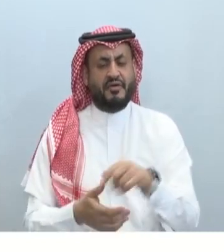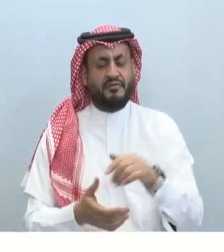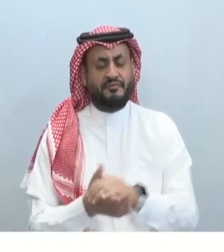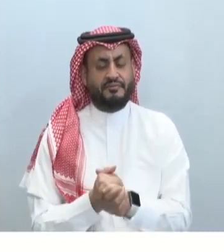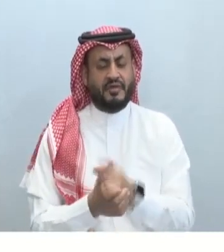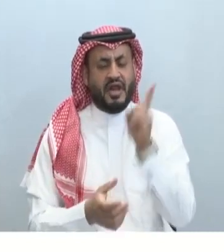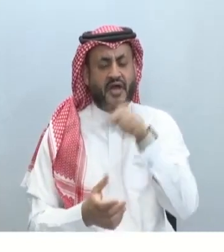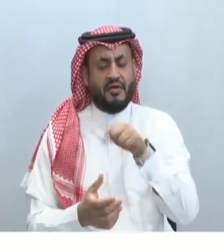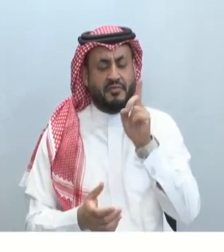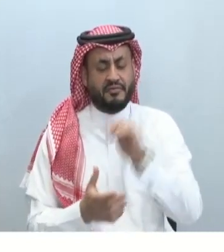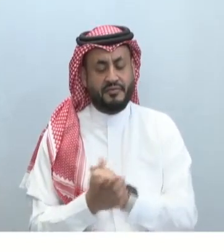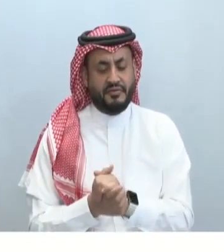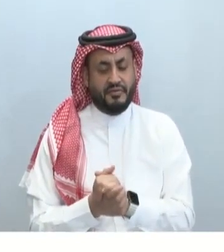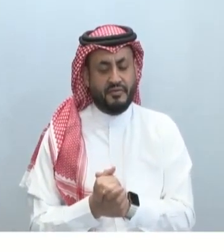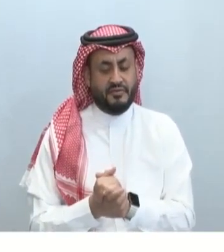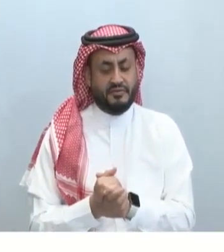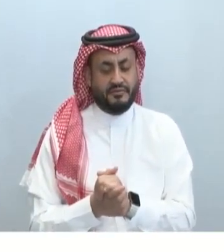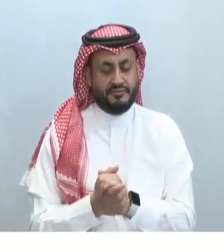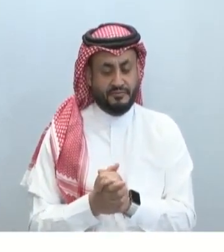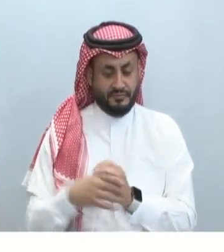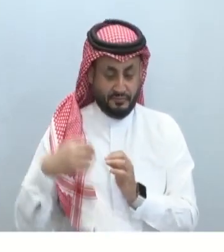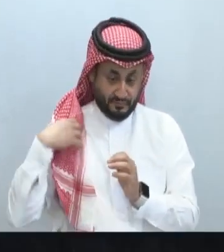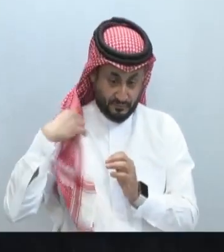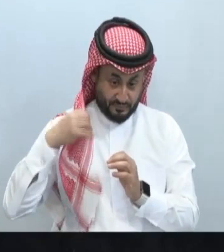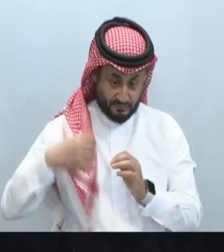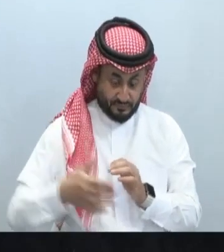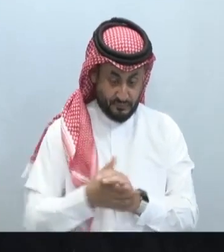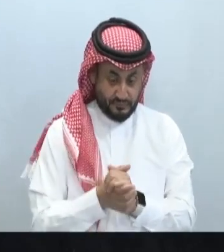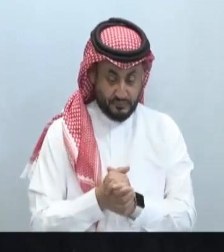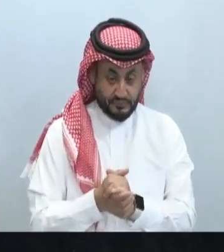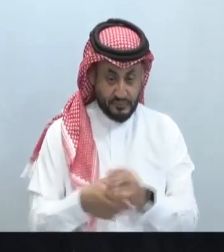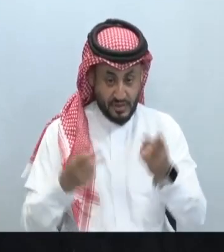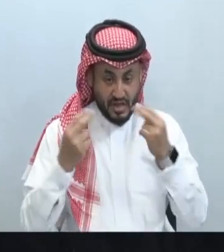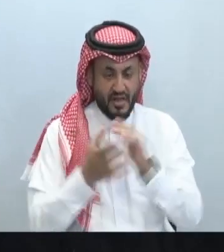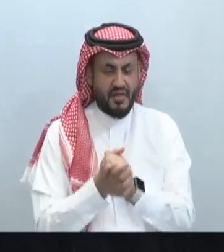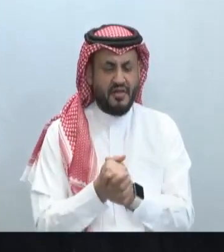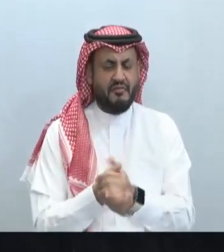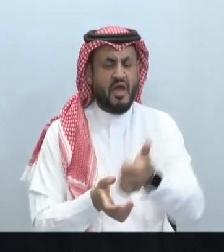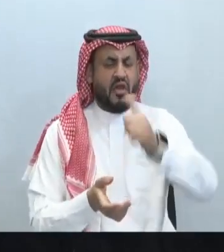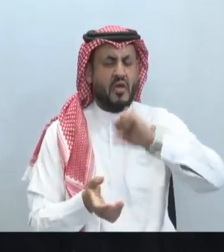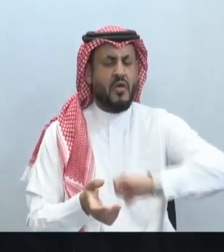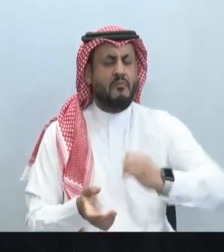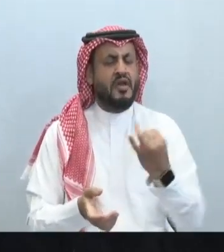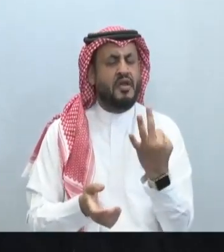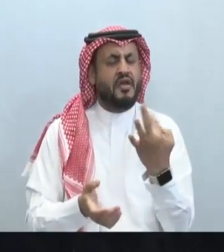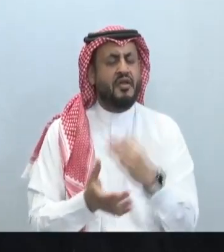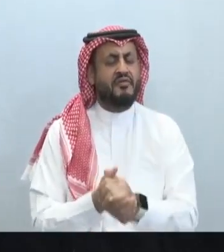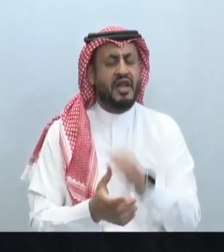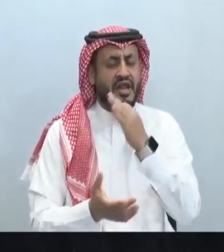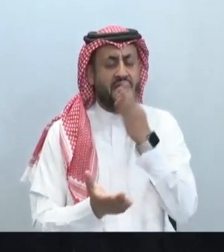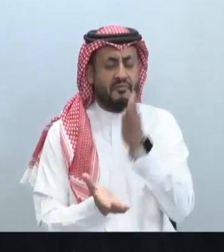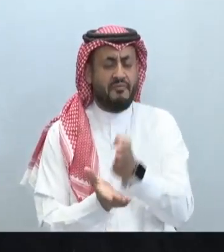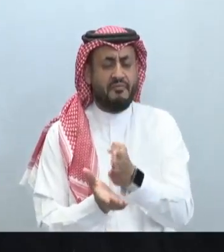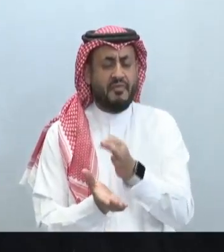بالله كاذبا ليروج بضاعته اذا لاحظوا المفاسد الكثيره التي تجتمع